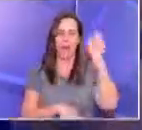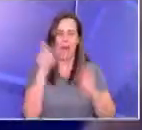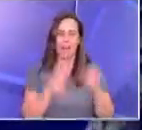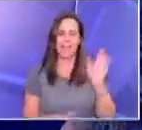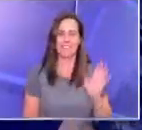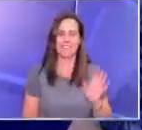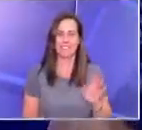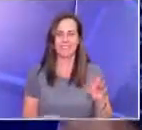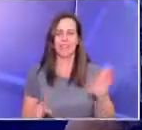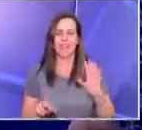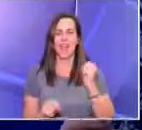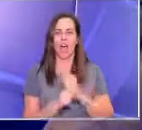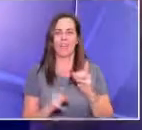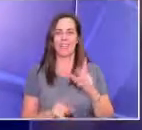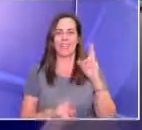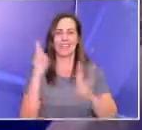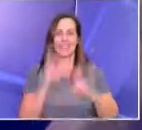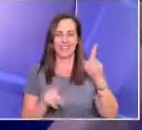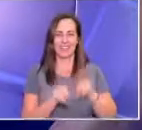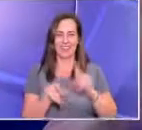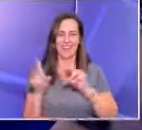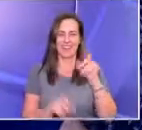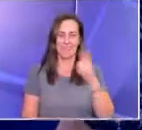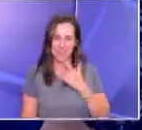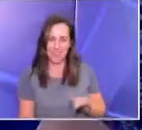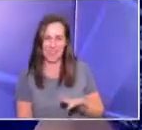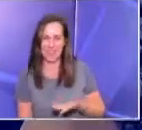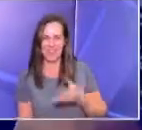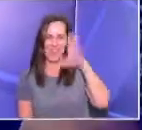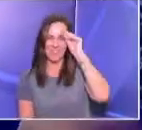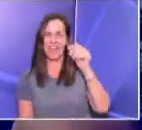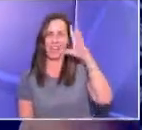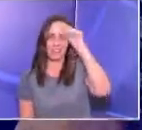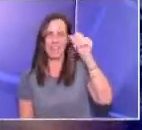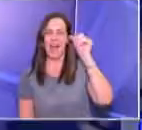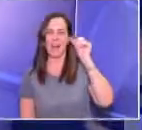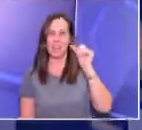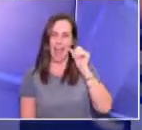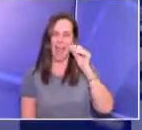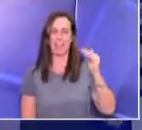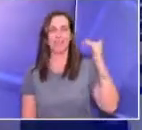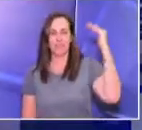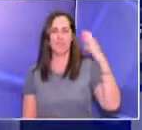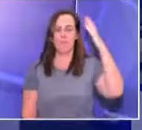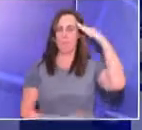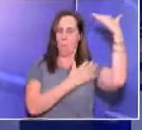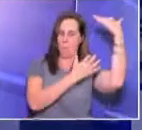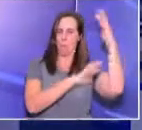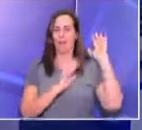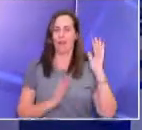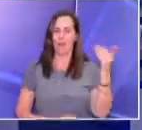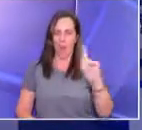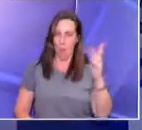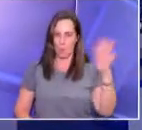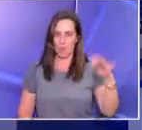אנשים, כאילו עשו את זה במפעל. מה זאת אומרת? גברים, אשכנזים, יהודים, גברים? כן, מעמד גבוה, מלומדים, לא